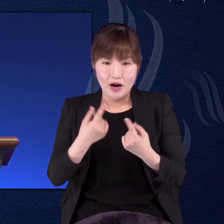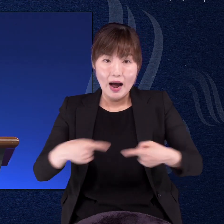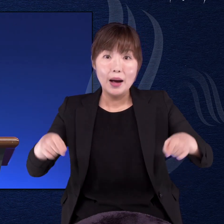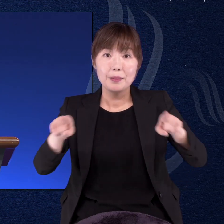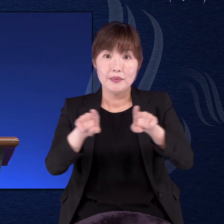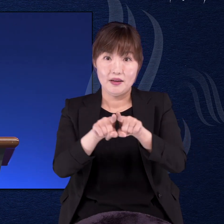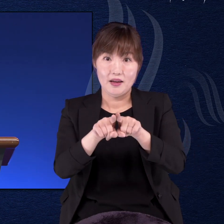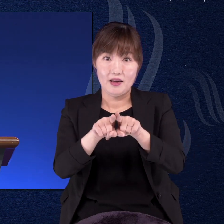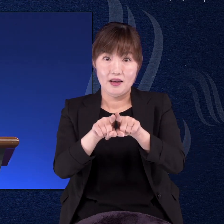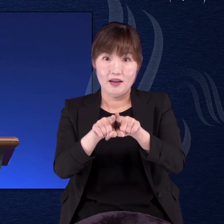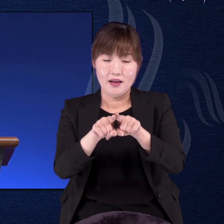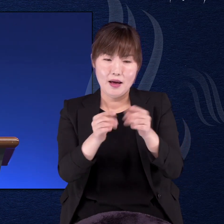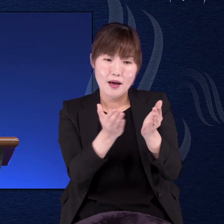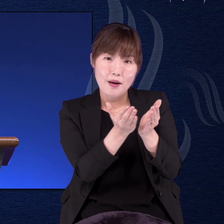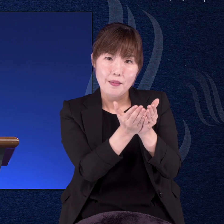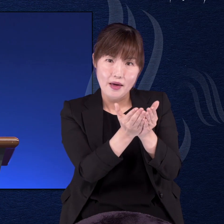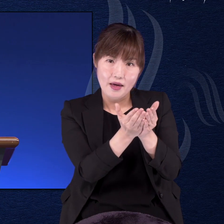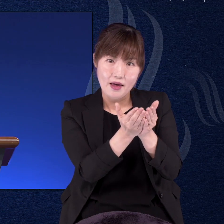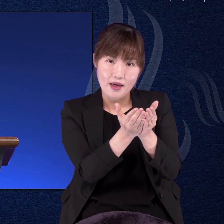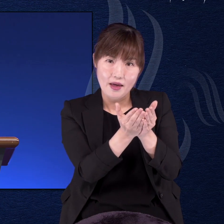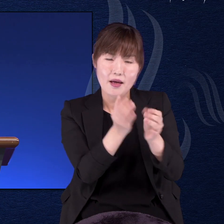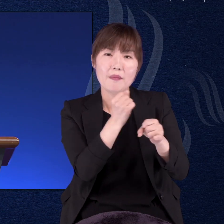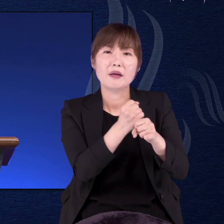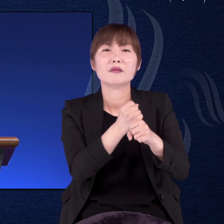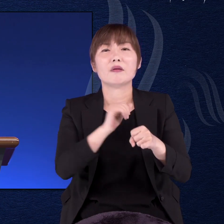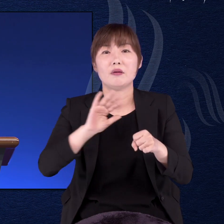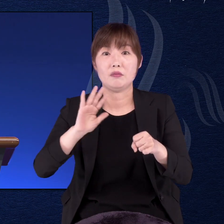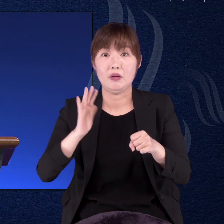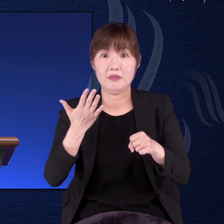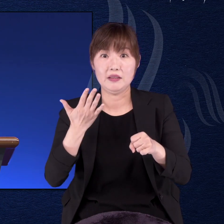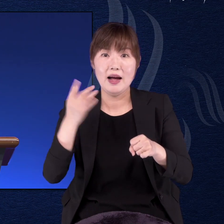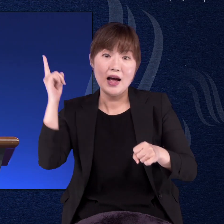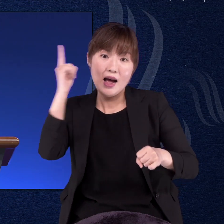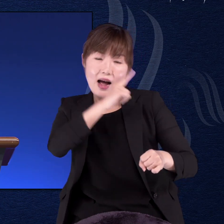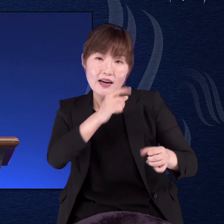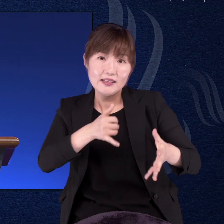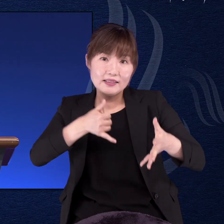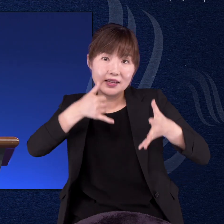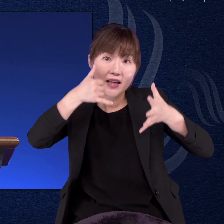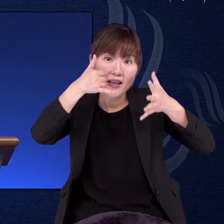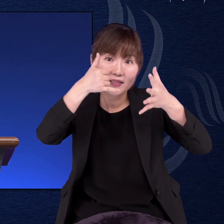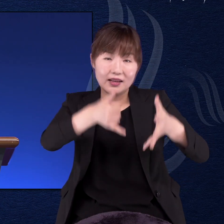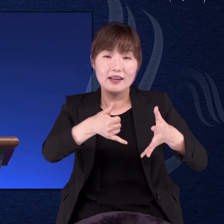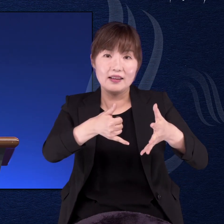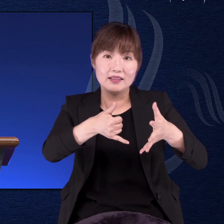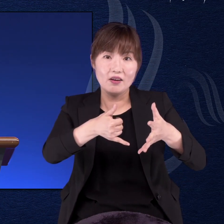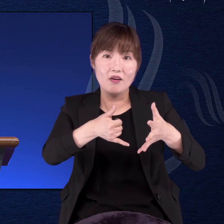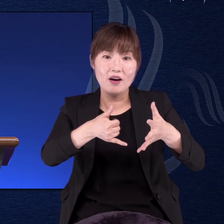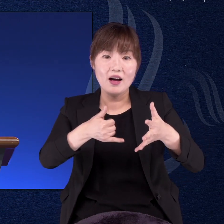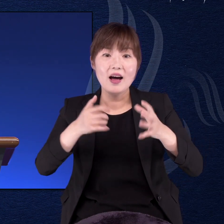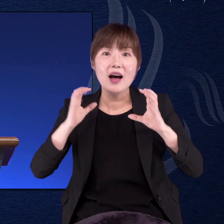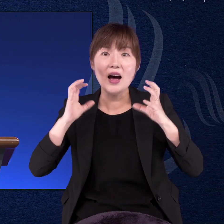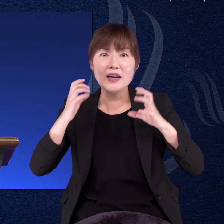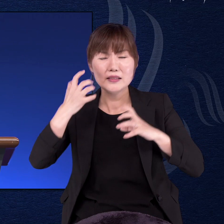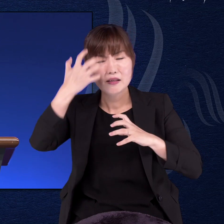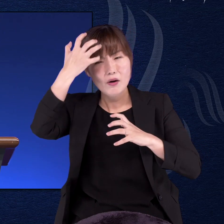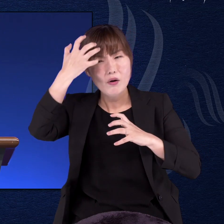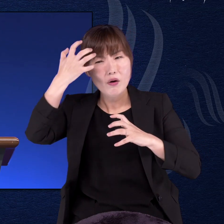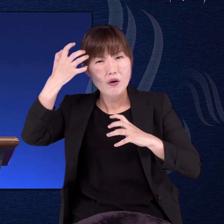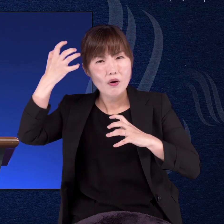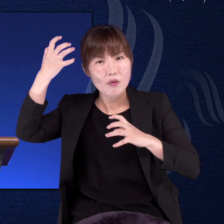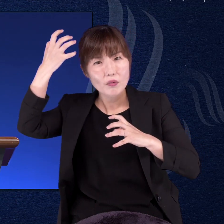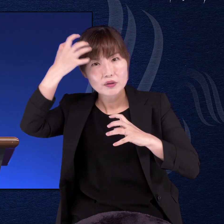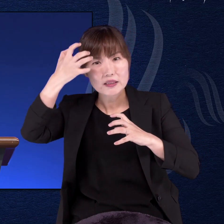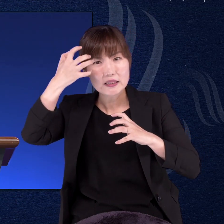생각해요. 이 악한 세상에 우리 아이들의 영혼을 이렇게 그냥 뺏길 수는 없다고